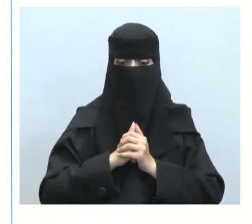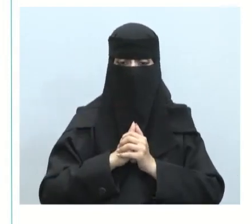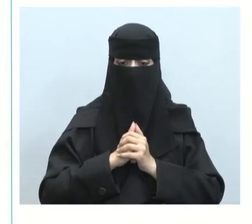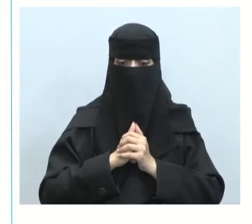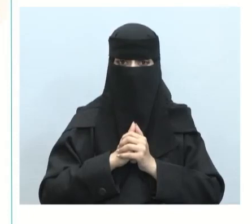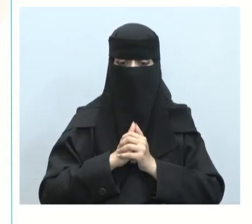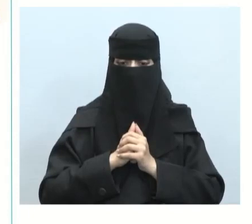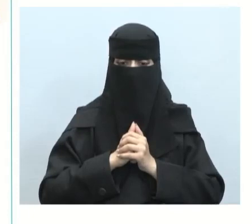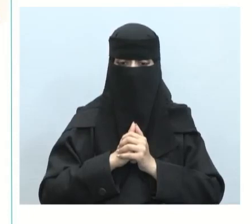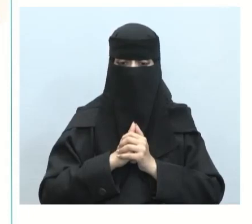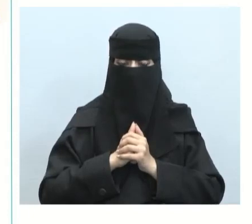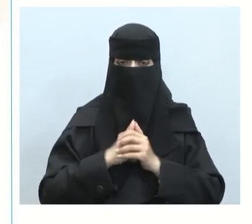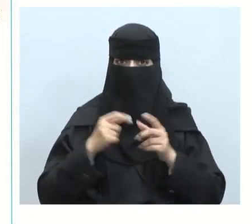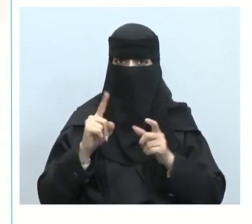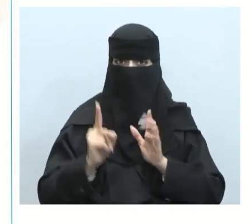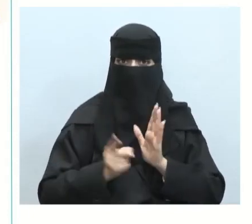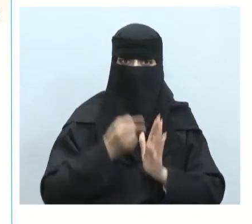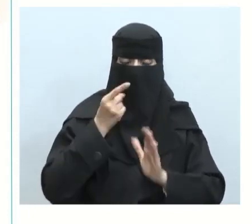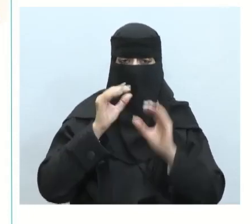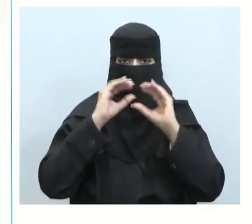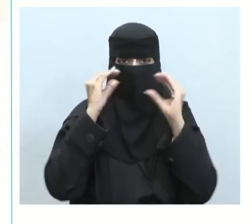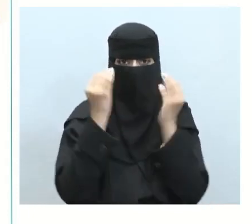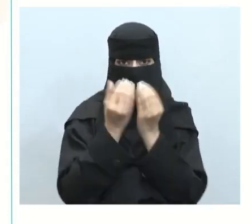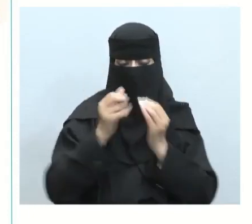النظريه نبدا في الاداره